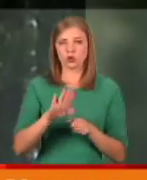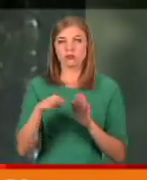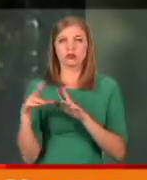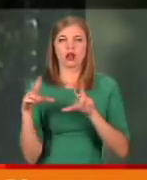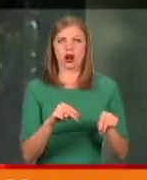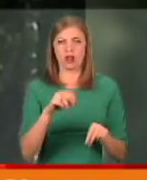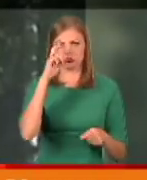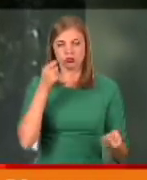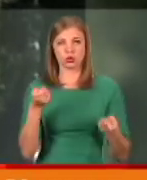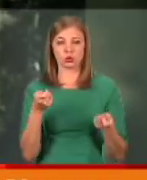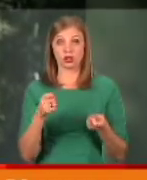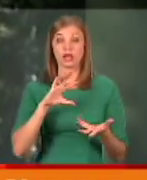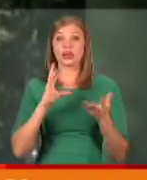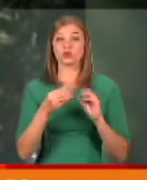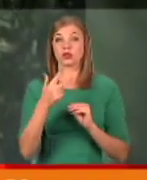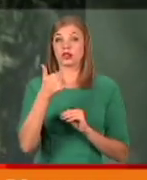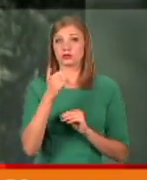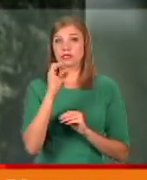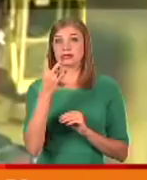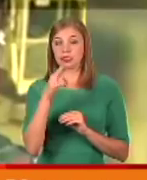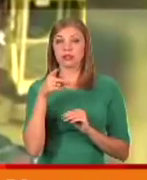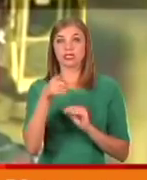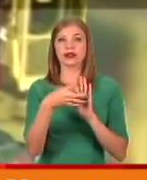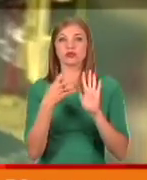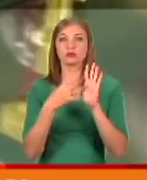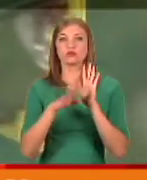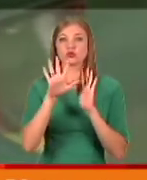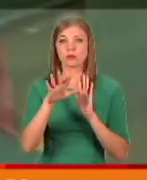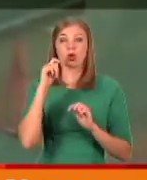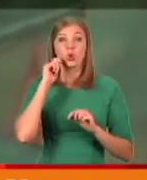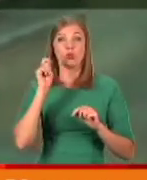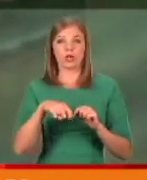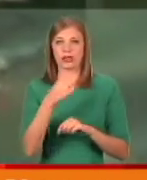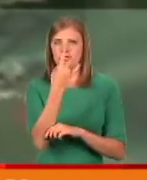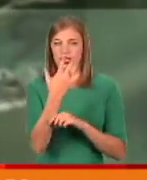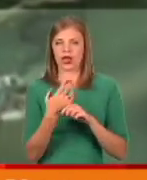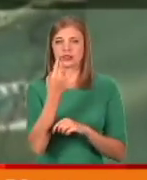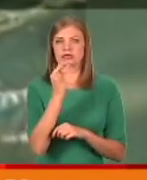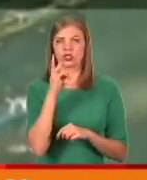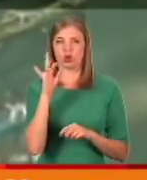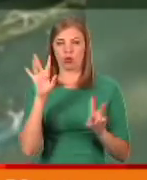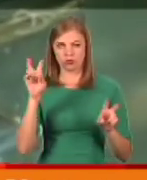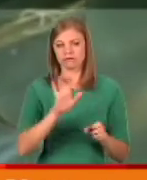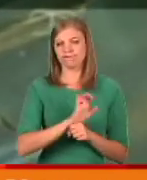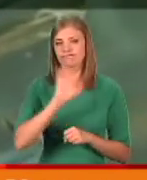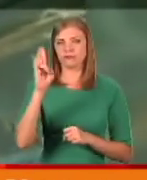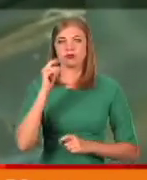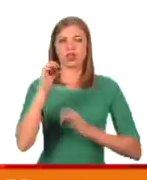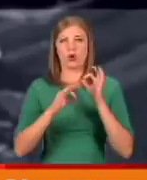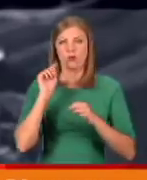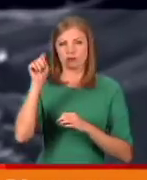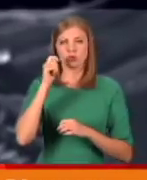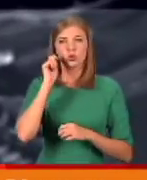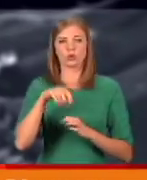уряду. Результат: 31 серпня 1995-го українська ракета «Циклон» доправляє на орбіту